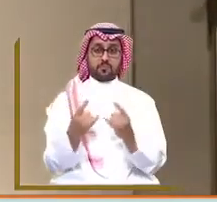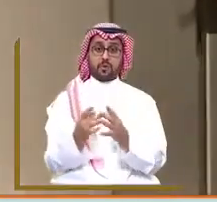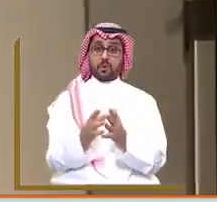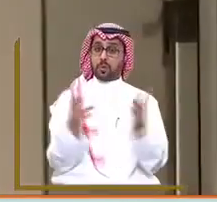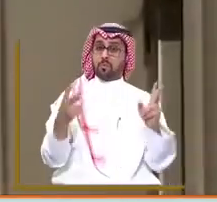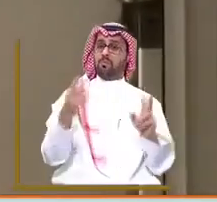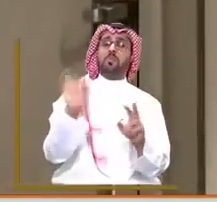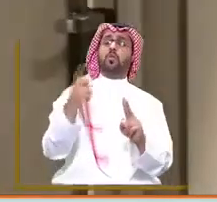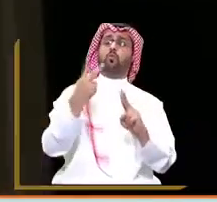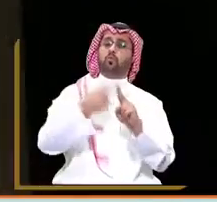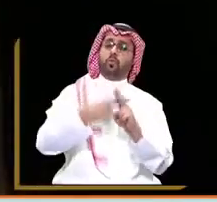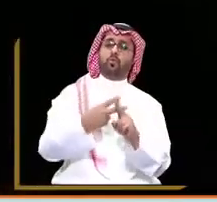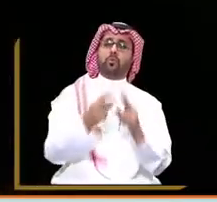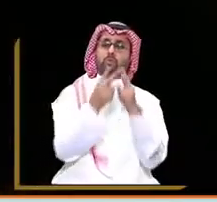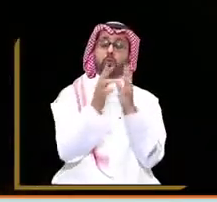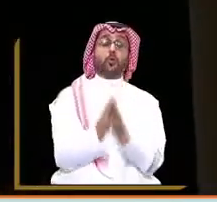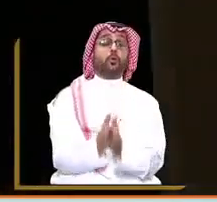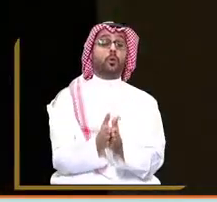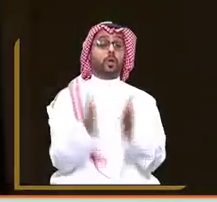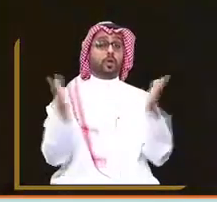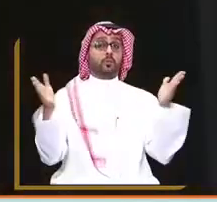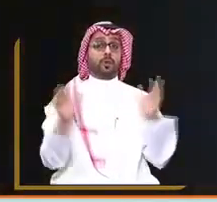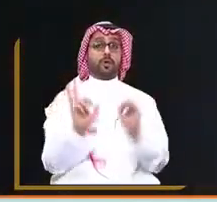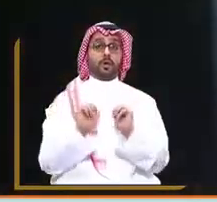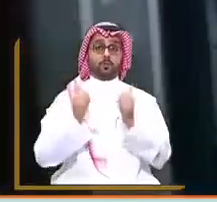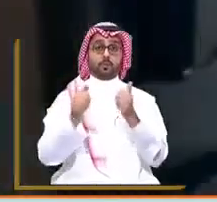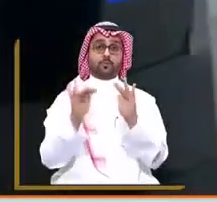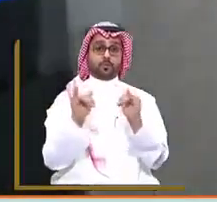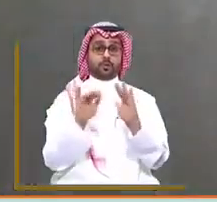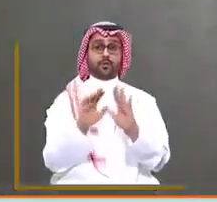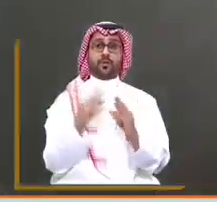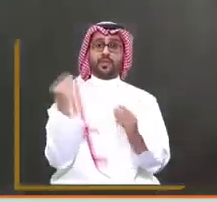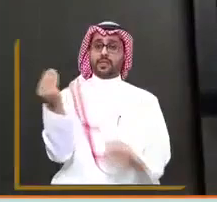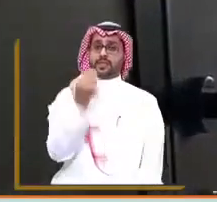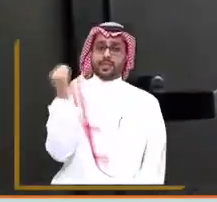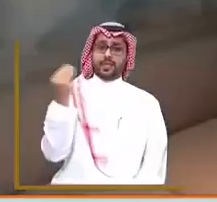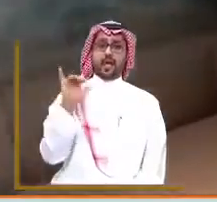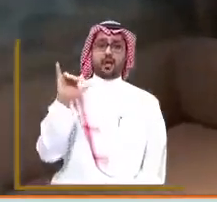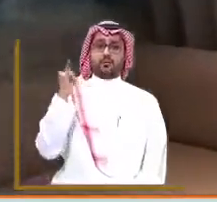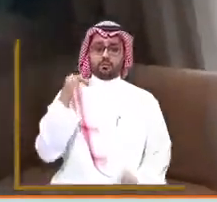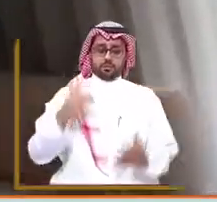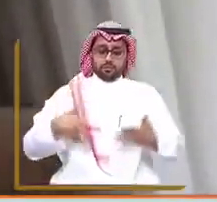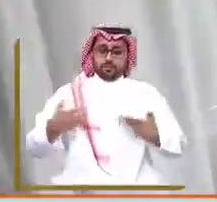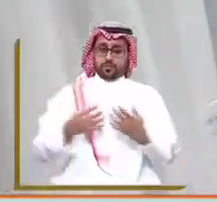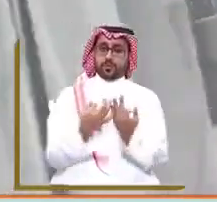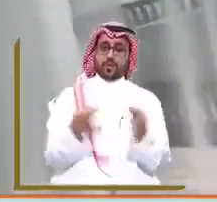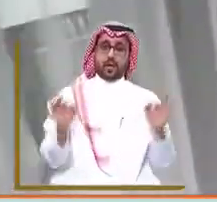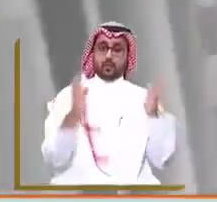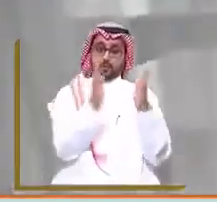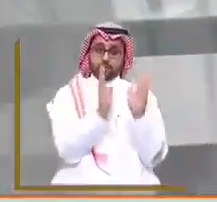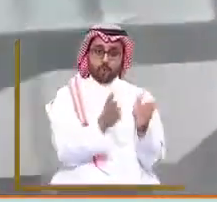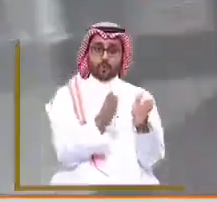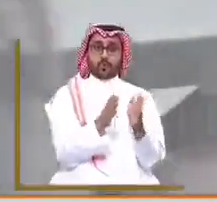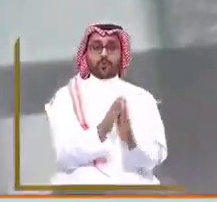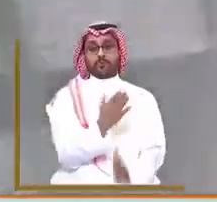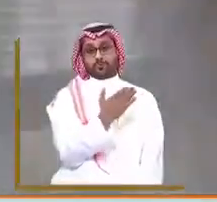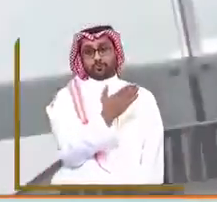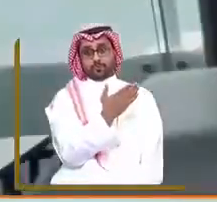ضيفة لأول مرة في جدة برحلاتها السياحية الترفيهية والاستكشافية.